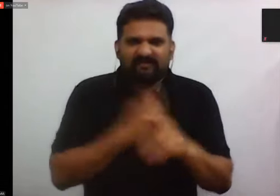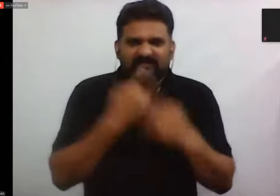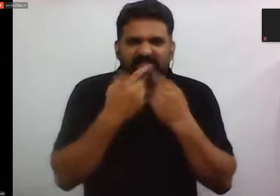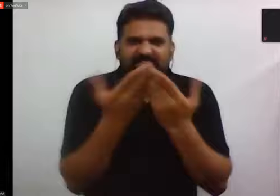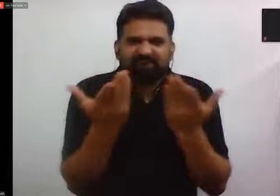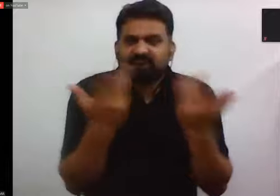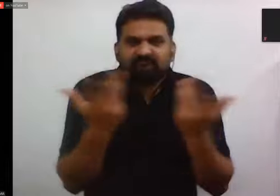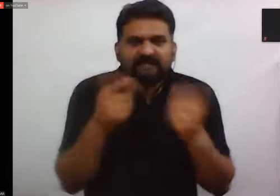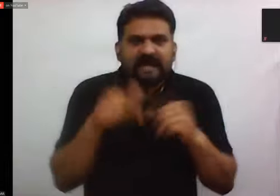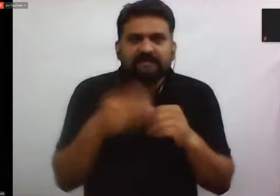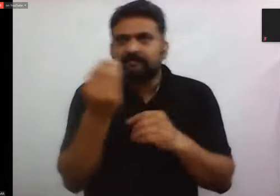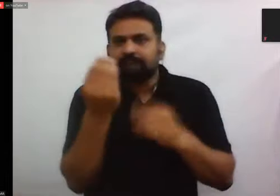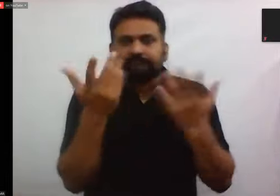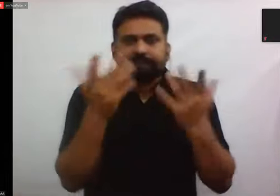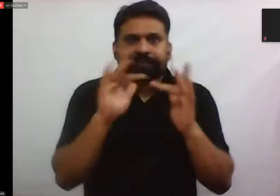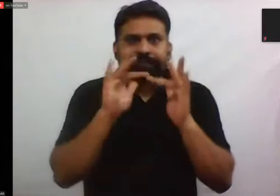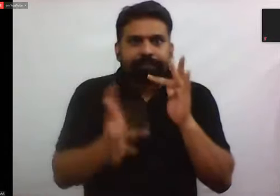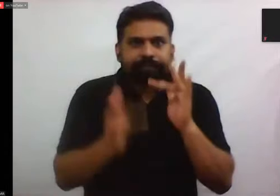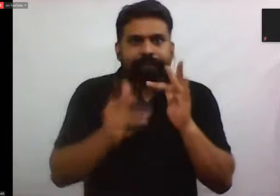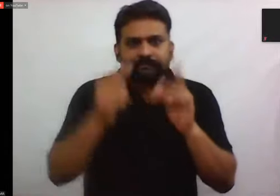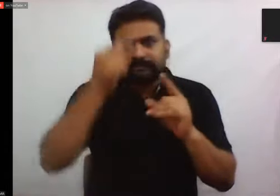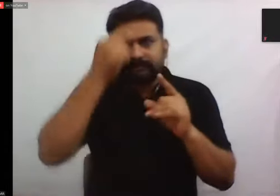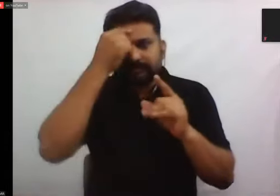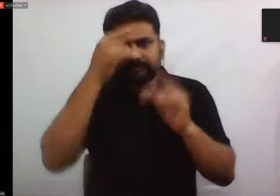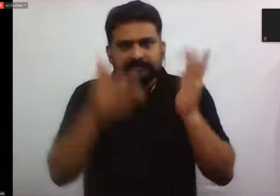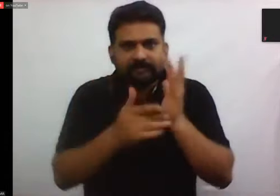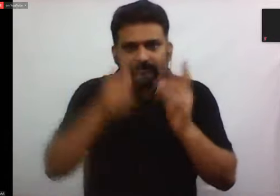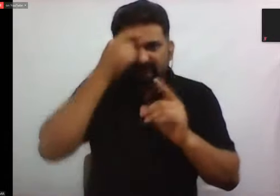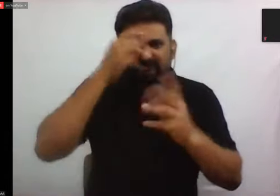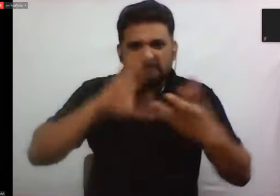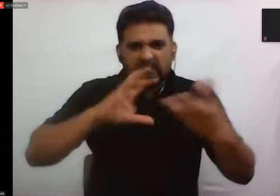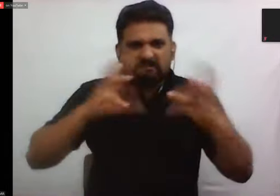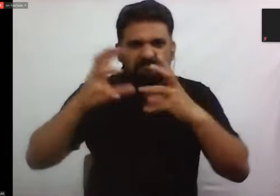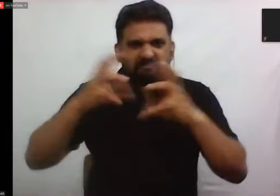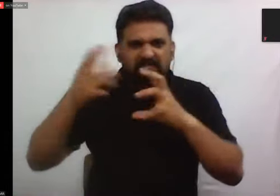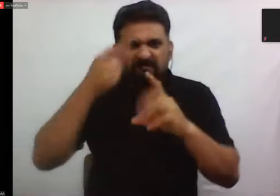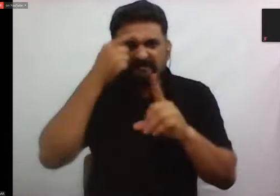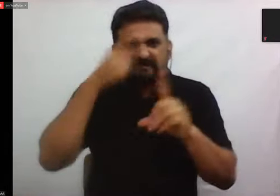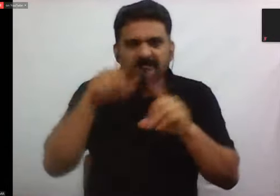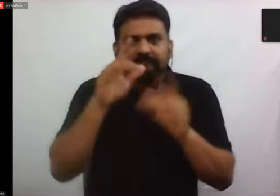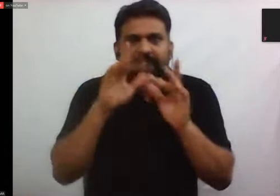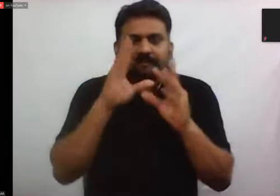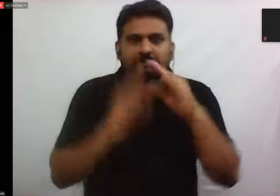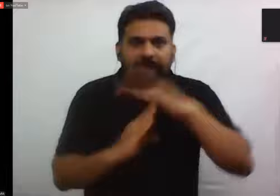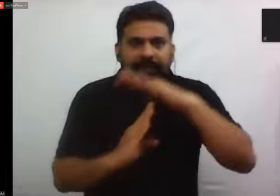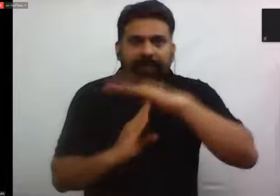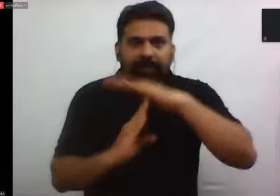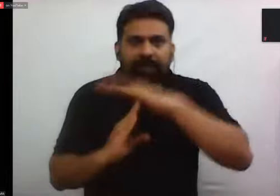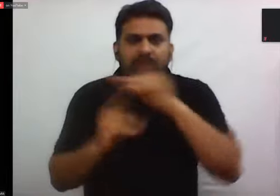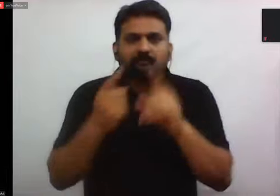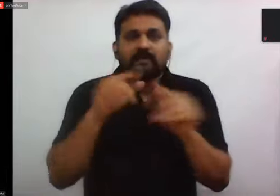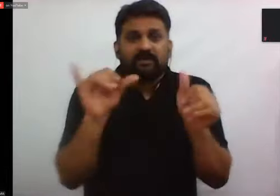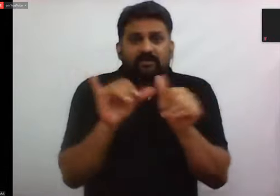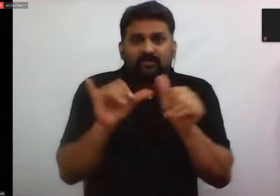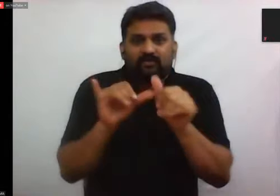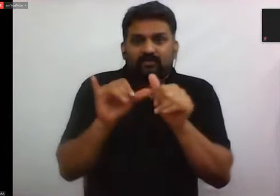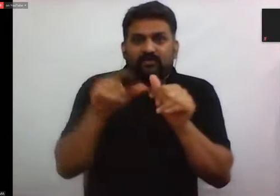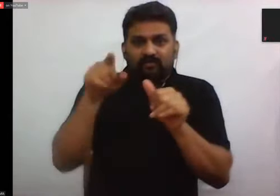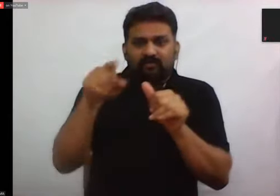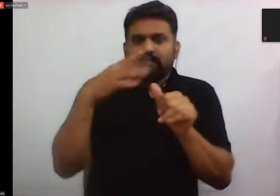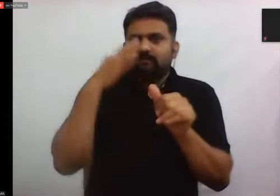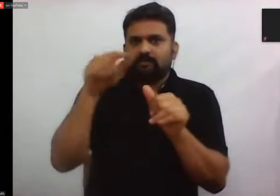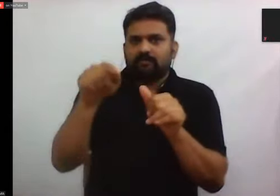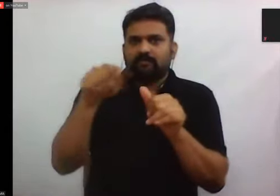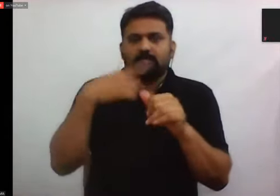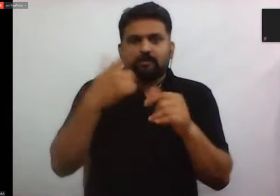क्योंकि आज कुछ technical issues रहे हैं जिनके कारण कुछ कुछ रुकावटें आए होंगे YouTube चैनल में मेनली, क्योंकि